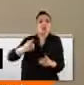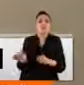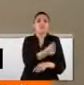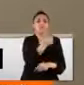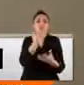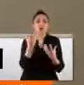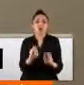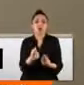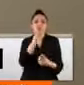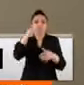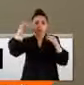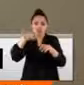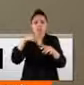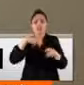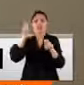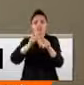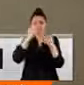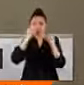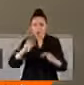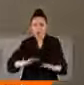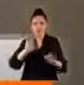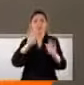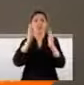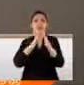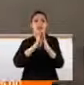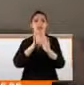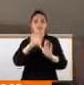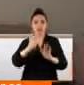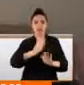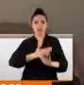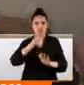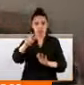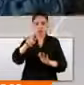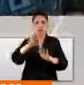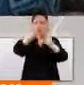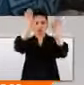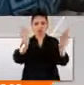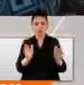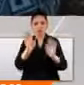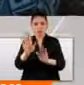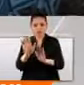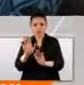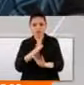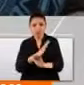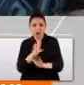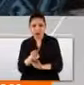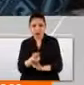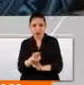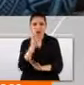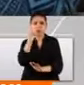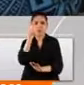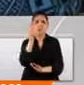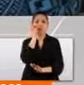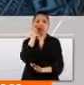Su aktığı için yapılmasını bekledim. Daire kapımın önünde dolap duruyordu, kutu içinde. 3